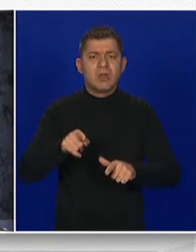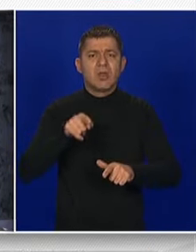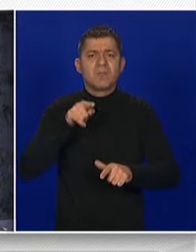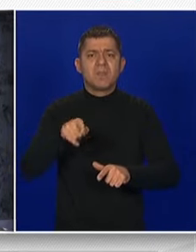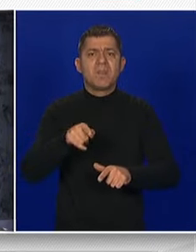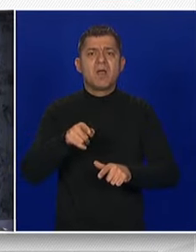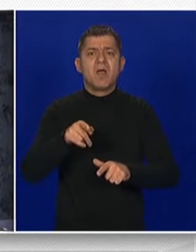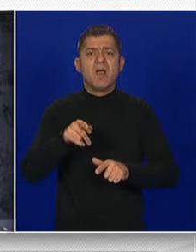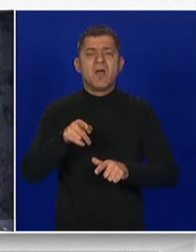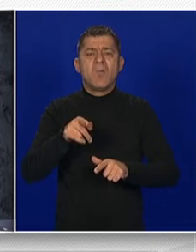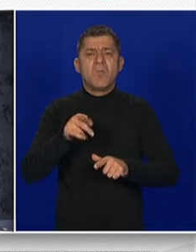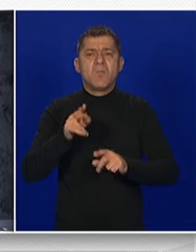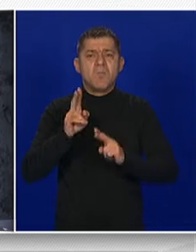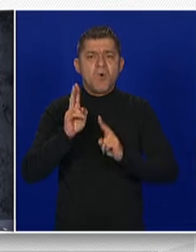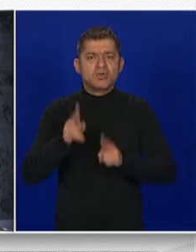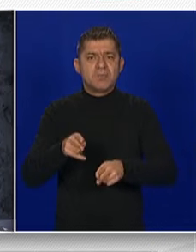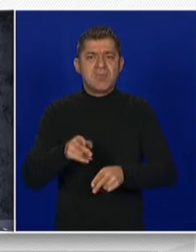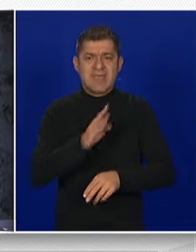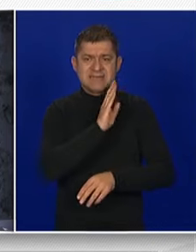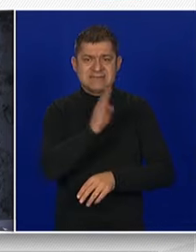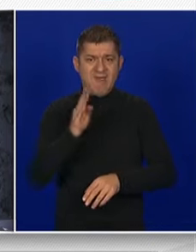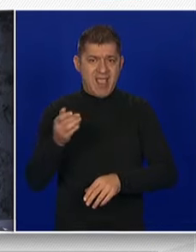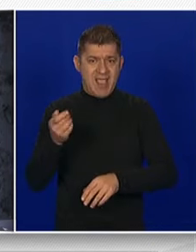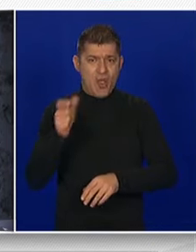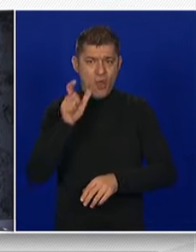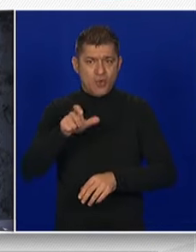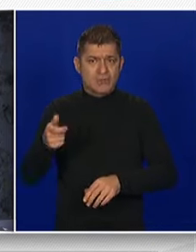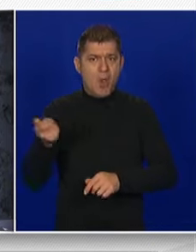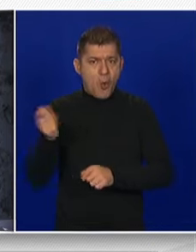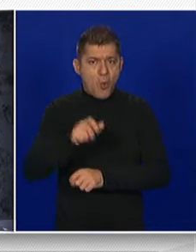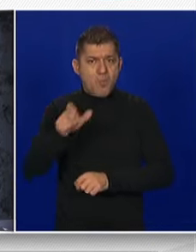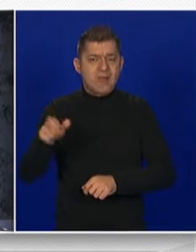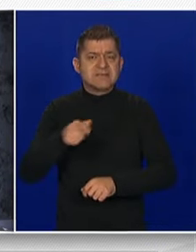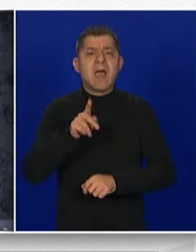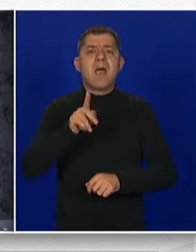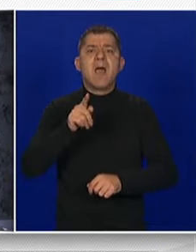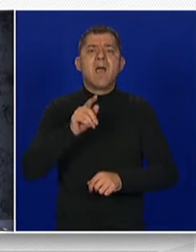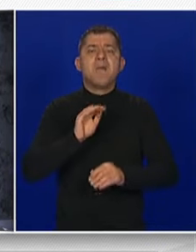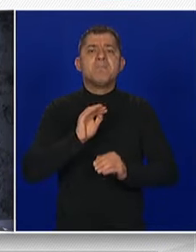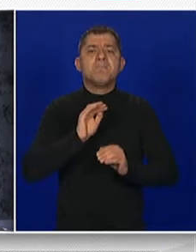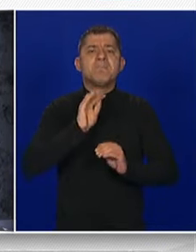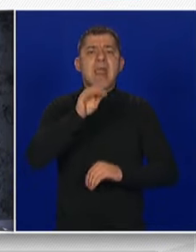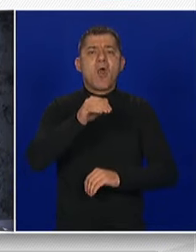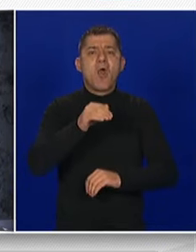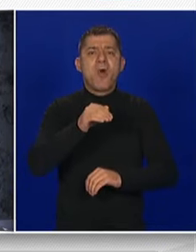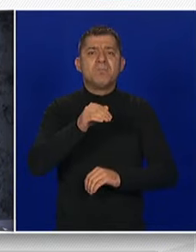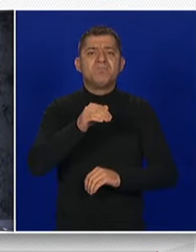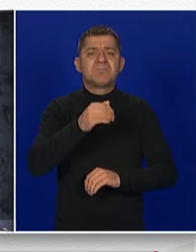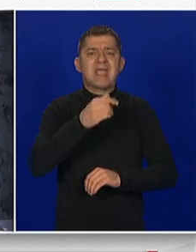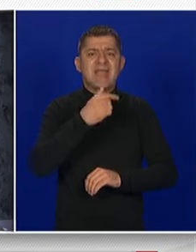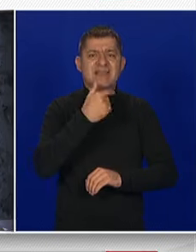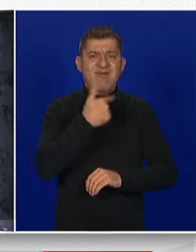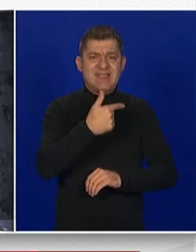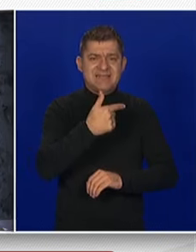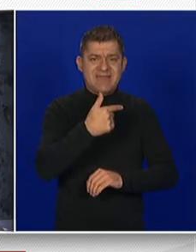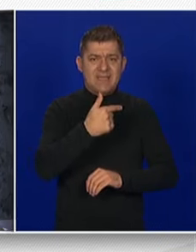dakle, da za svakog kupca mora biti osigurano najmanje 20 četvornih